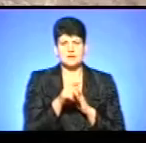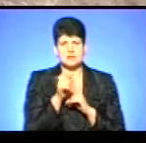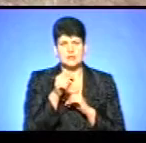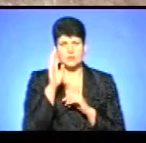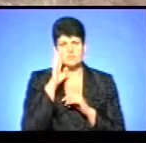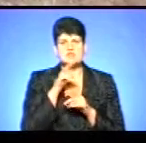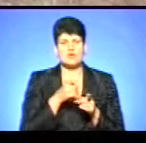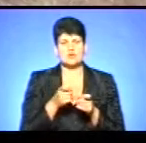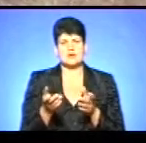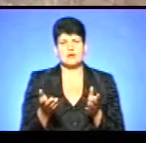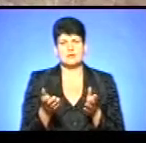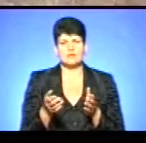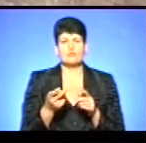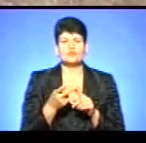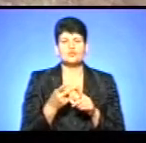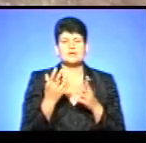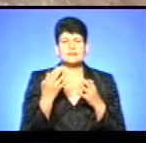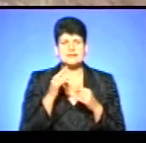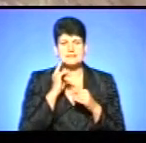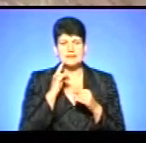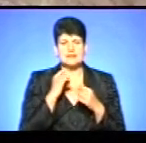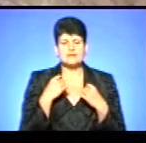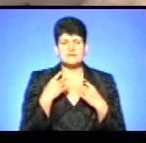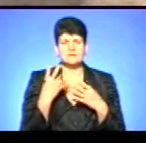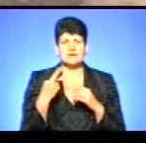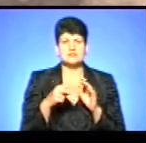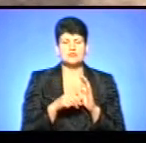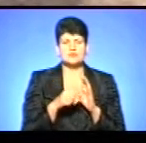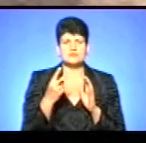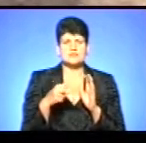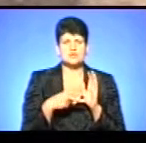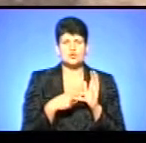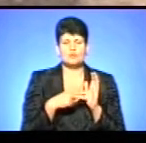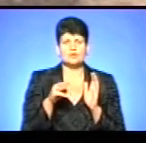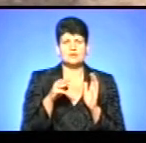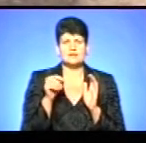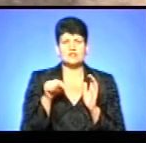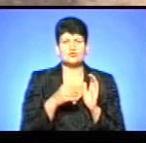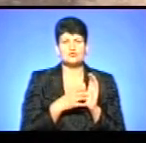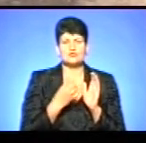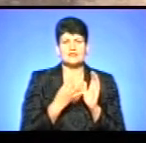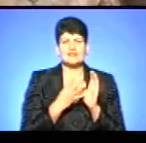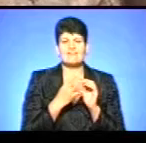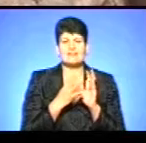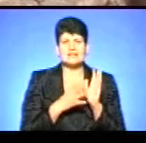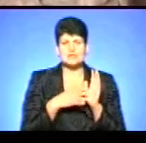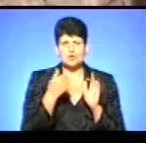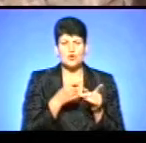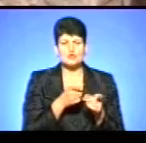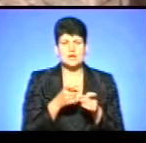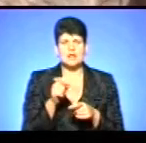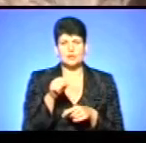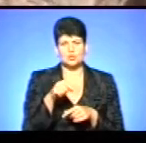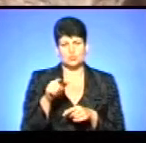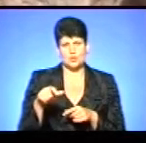розстріляли. У другий день Зелених свят, 26-27 травня 1919 року, більшовики розстріляли тут